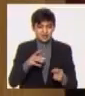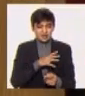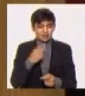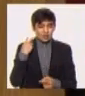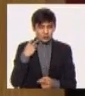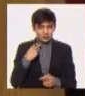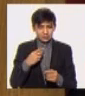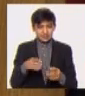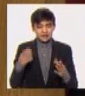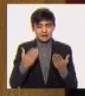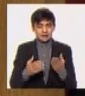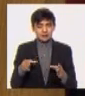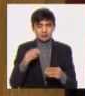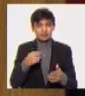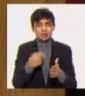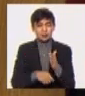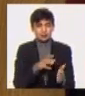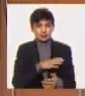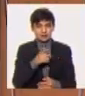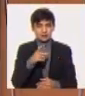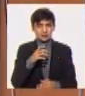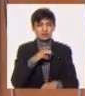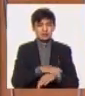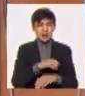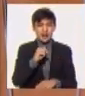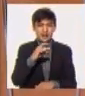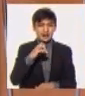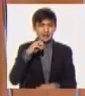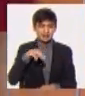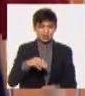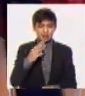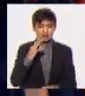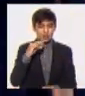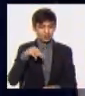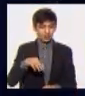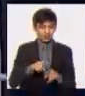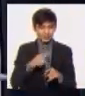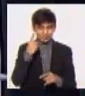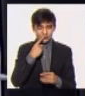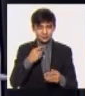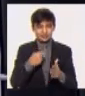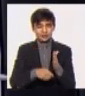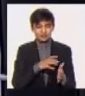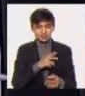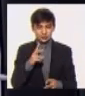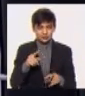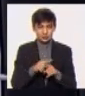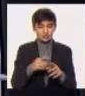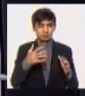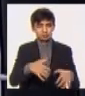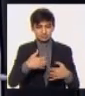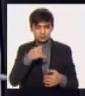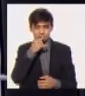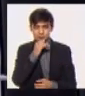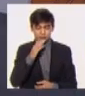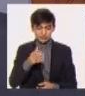задолженностей или вовсе заблокировали из-за арестованного счета. В правительстве министр труда и соцзащиты представил окончательный перечень лиц, которые